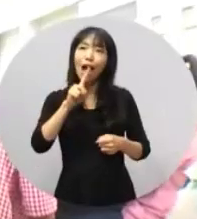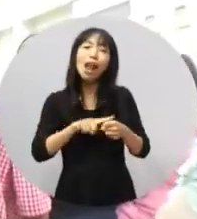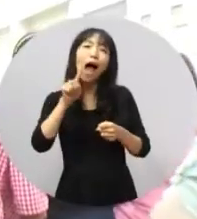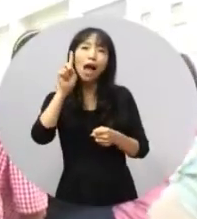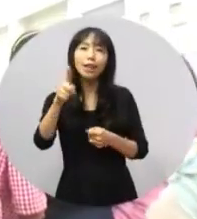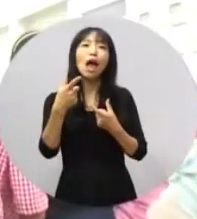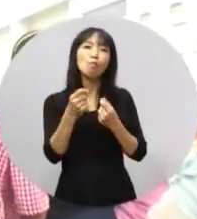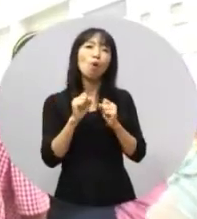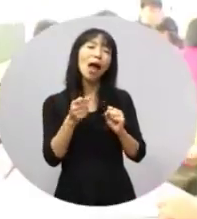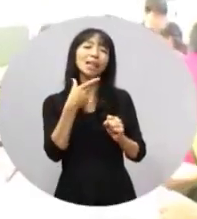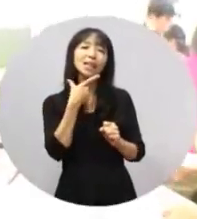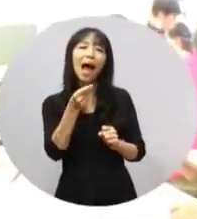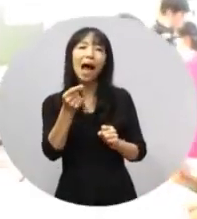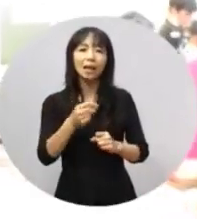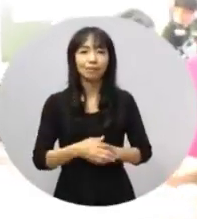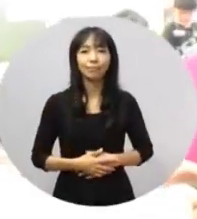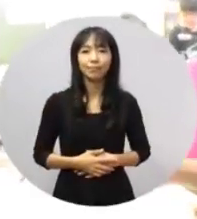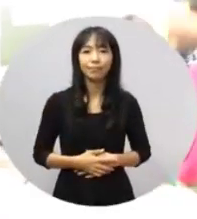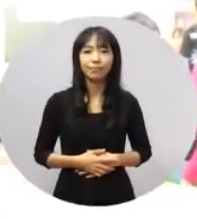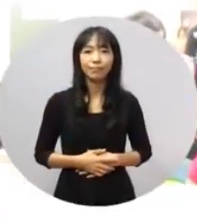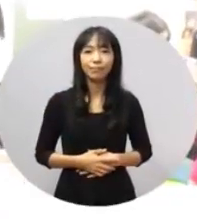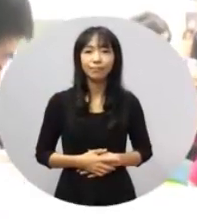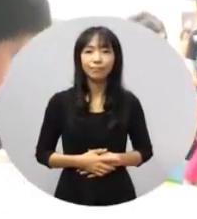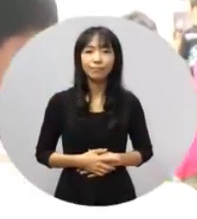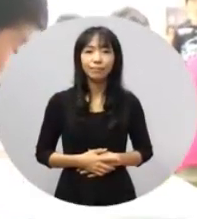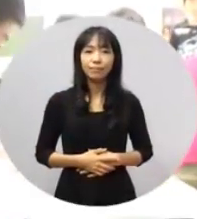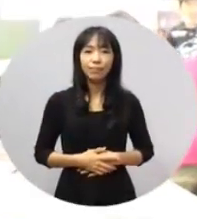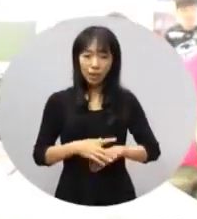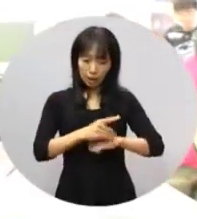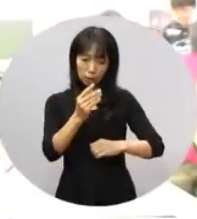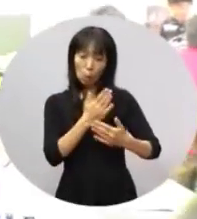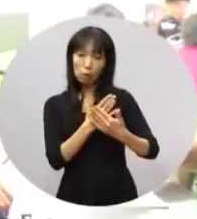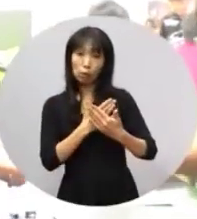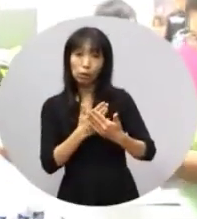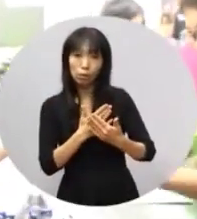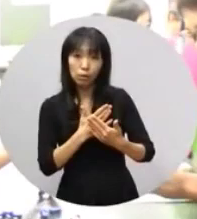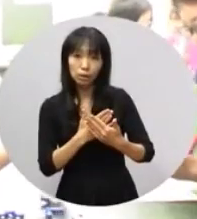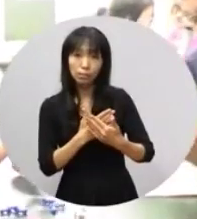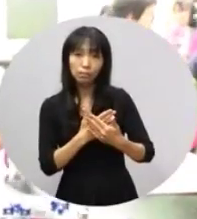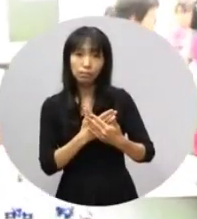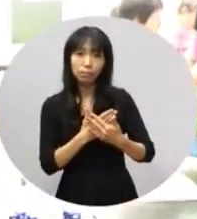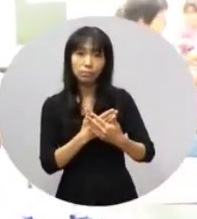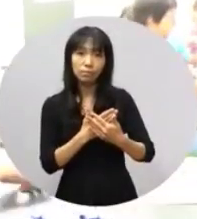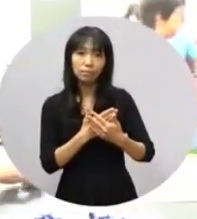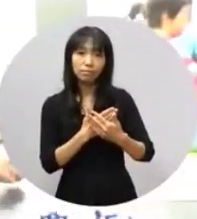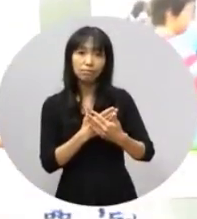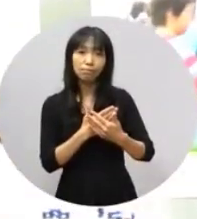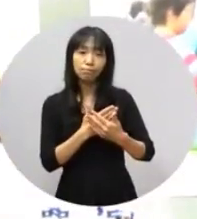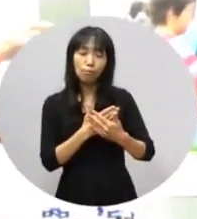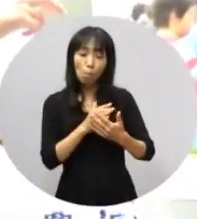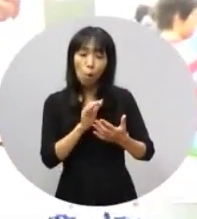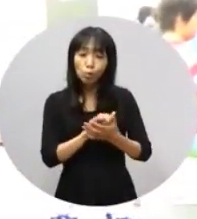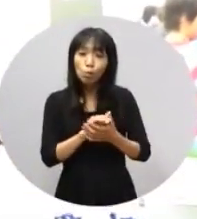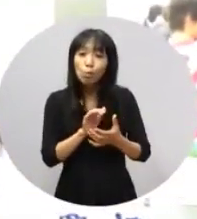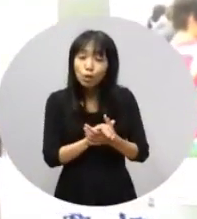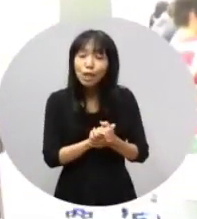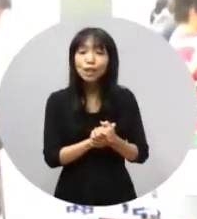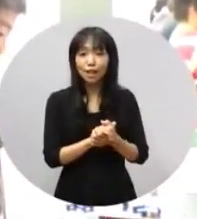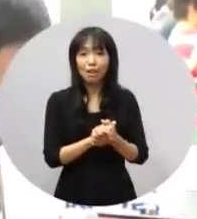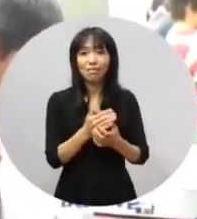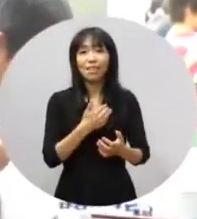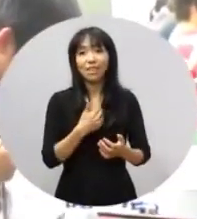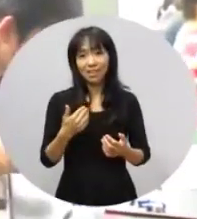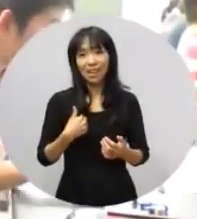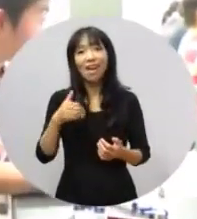来年をやりたいえっとねなんかサイバードひどくしてたけど残念地下なんか友達が